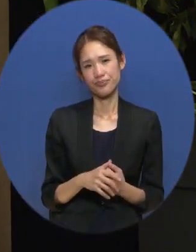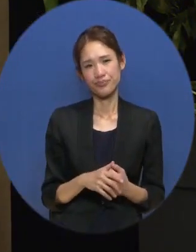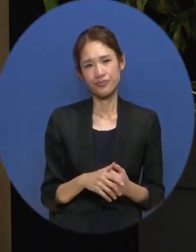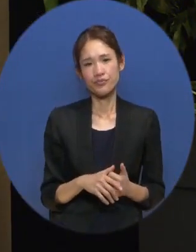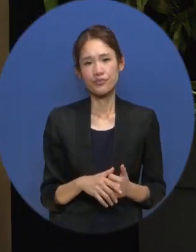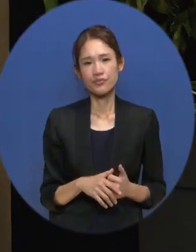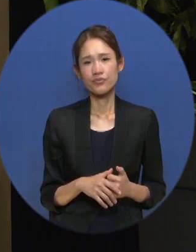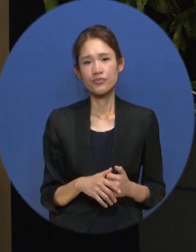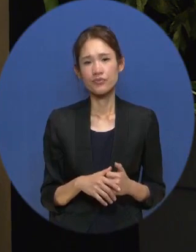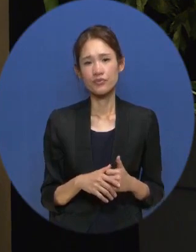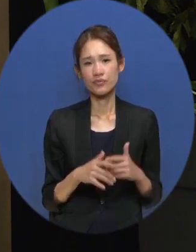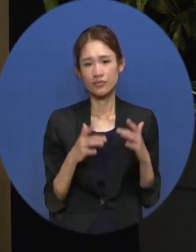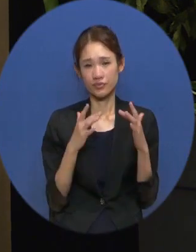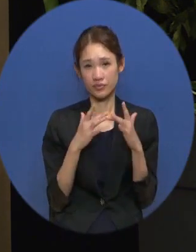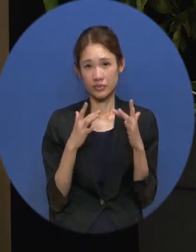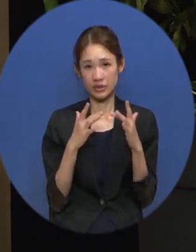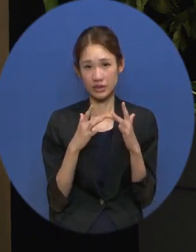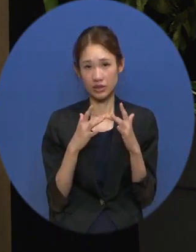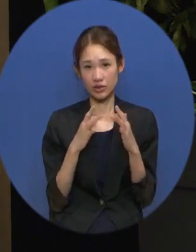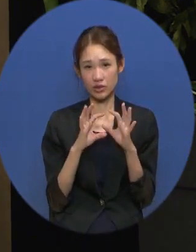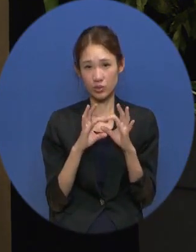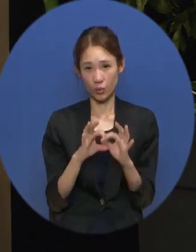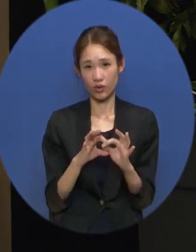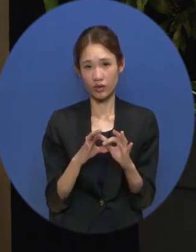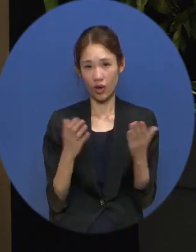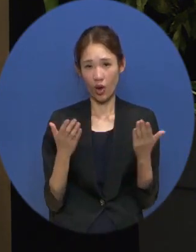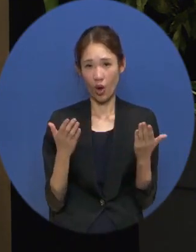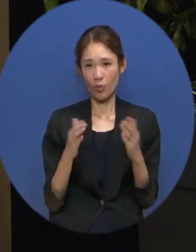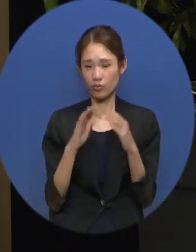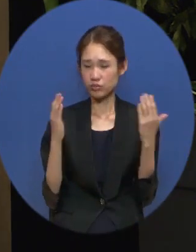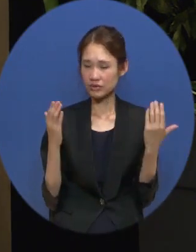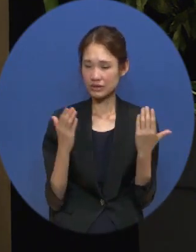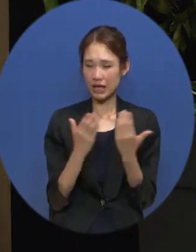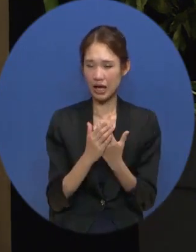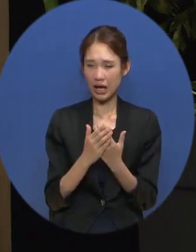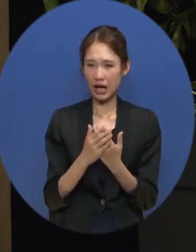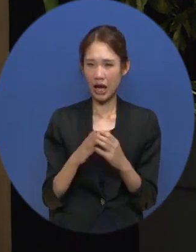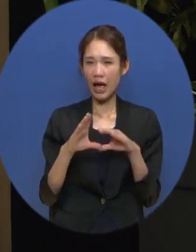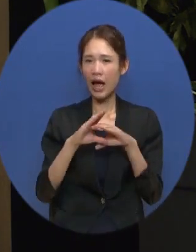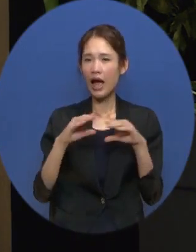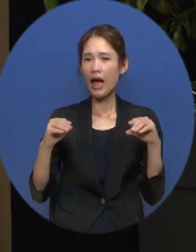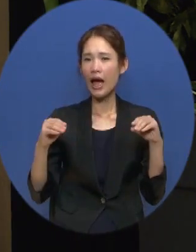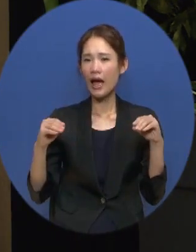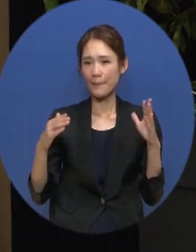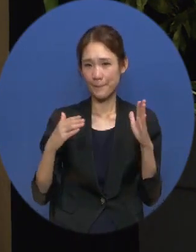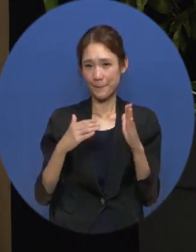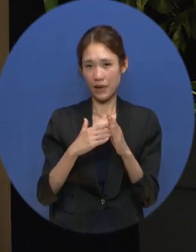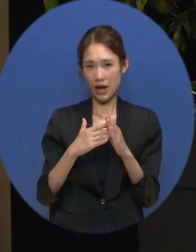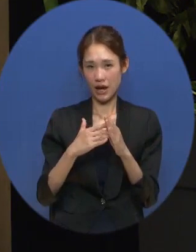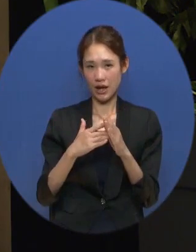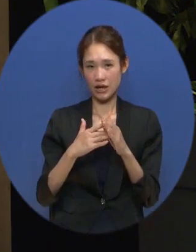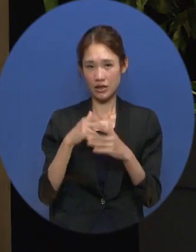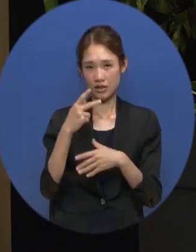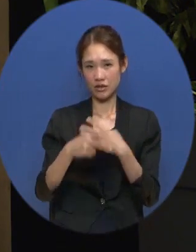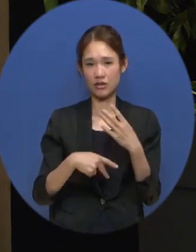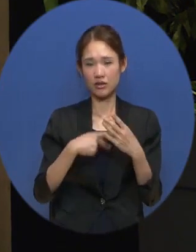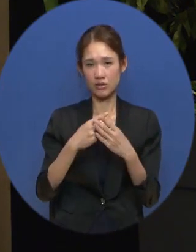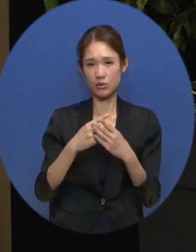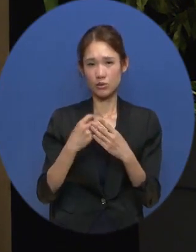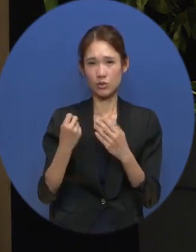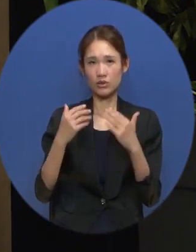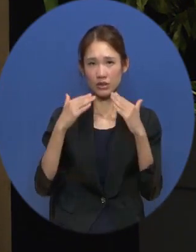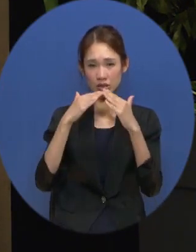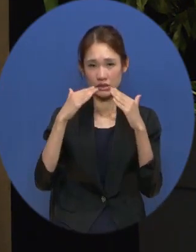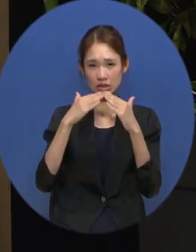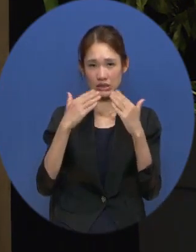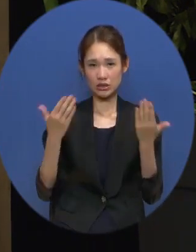일단은 저희가 온라인상에서 모든 업무가 다 해결이 되거든요. 저희 시스템이 또